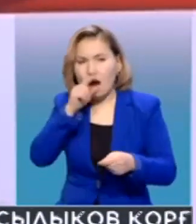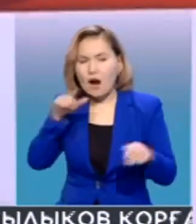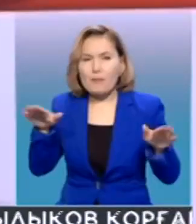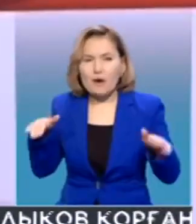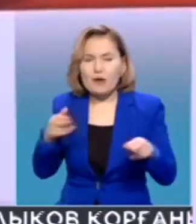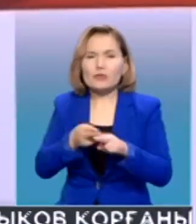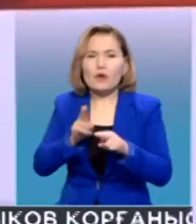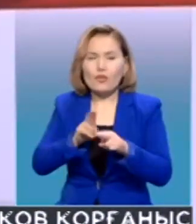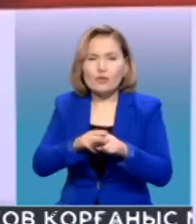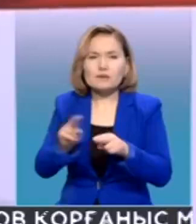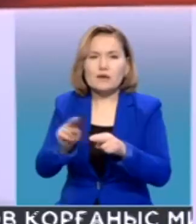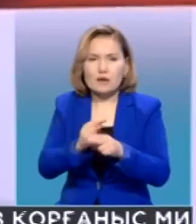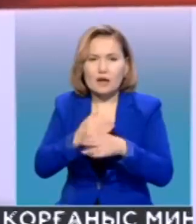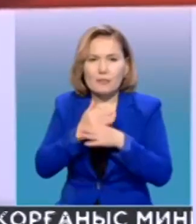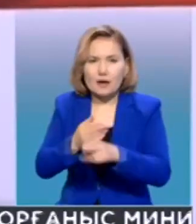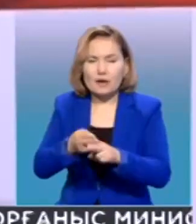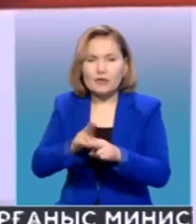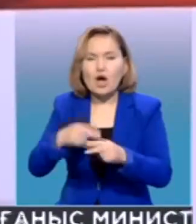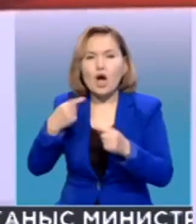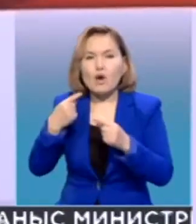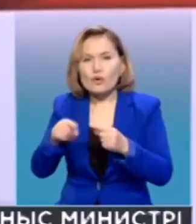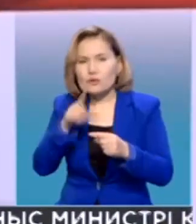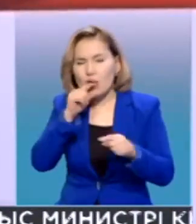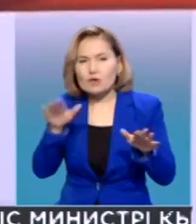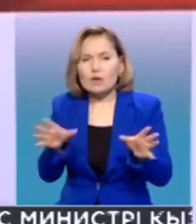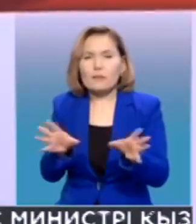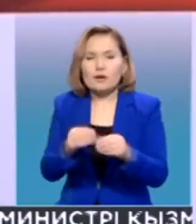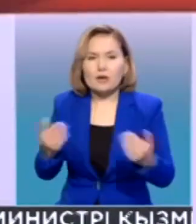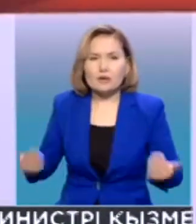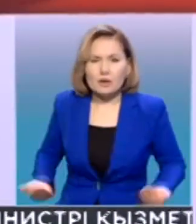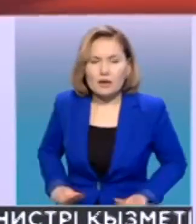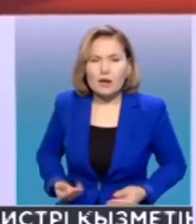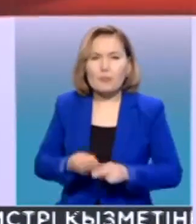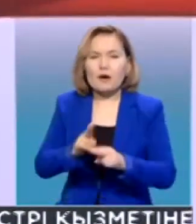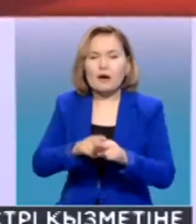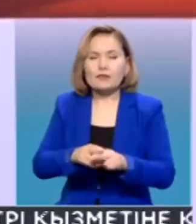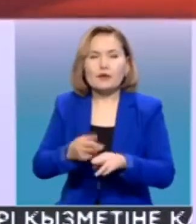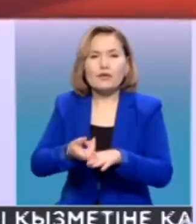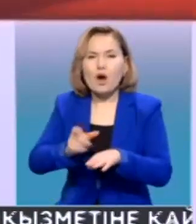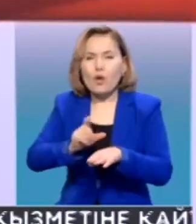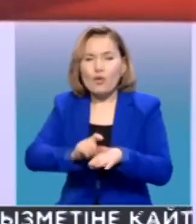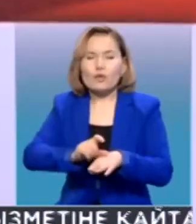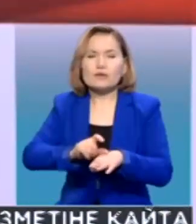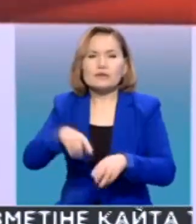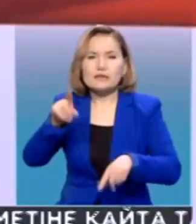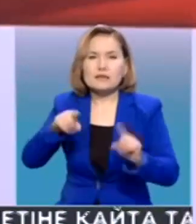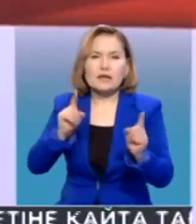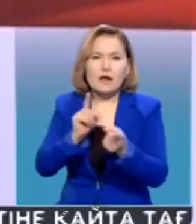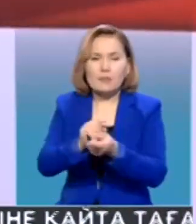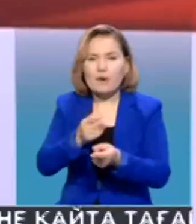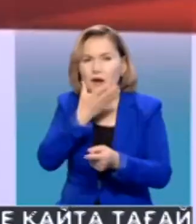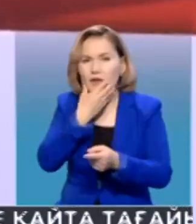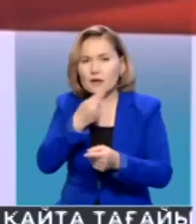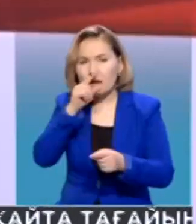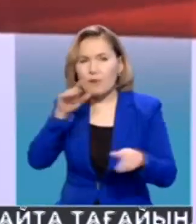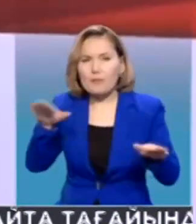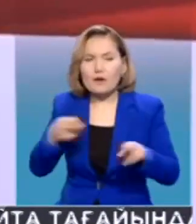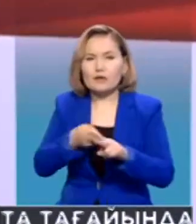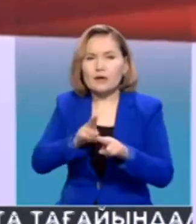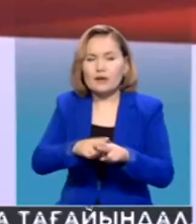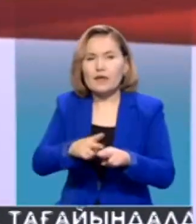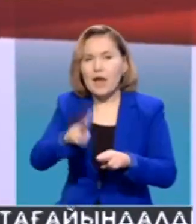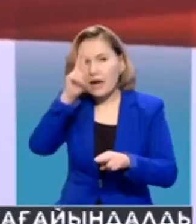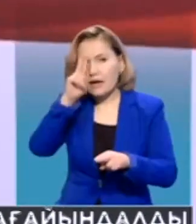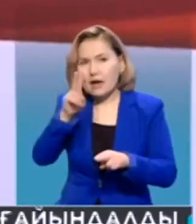карантиннен шығарылды. Енді олары өзге құстармен бірге өмір сүреді. Жабайы табиғатта өте сирек кездесетін сұлулық символының бұл түрі осыдан